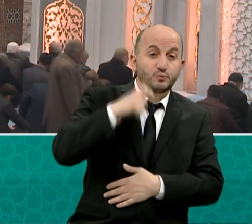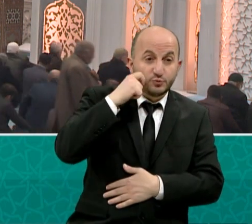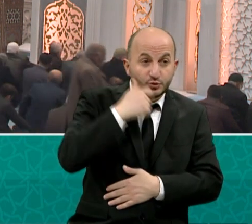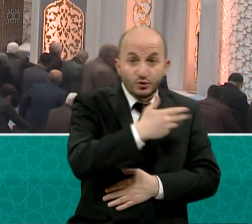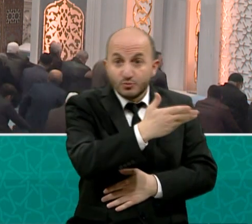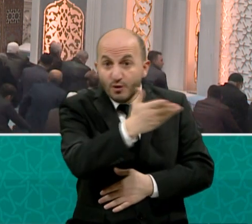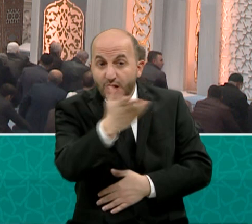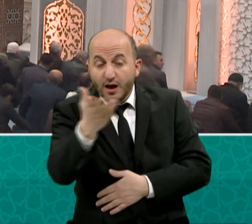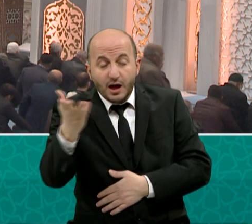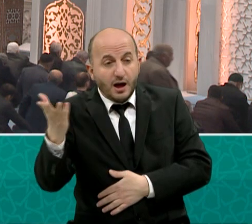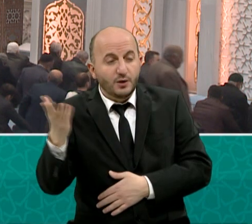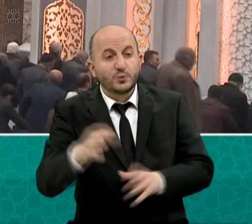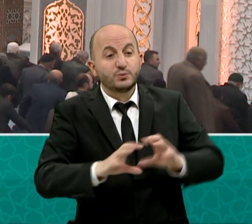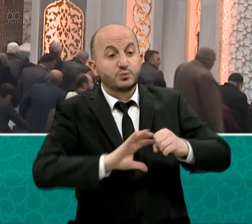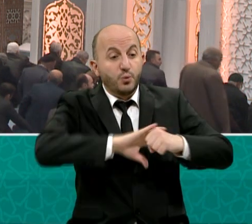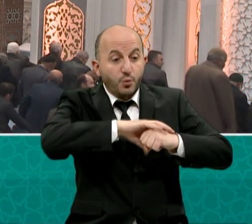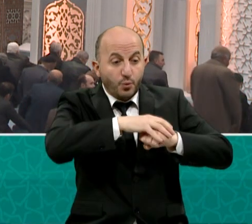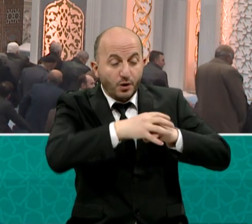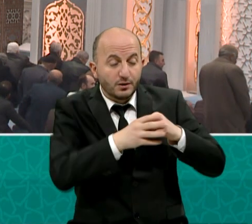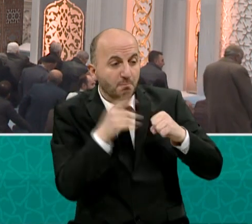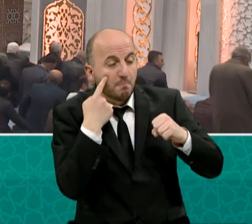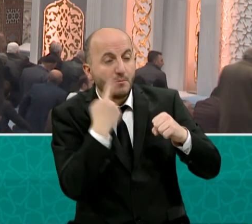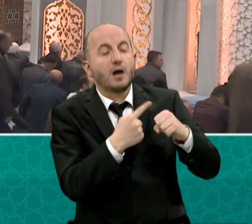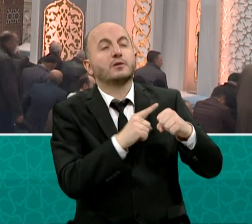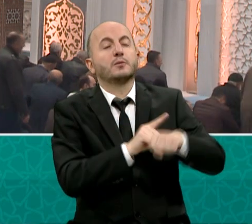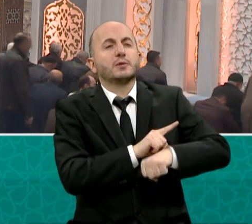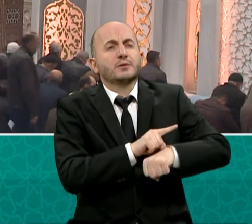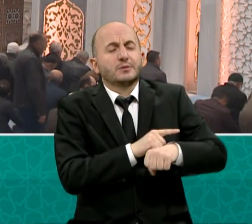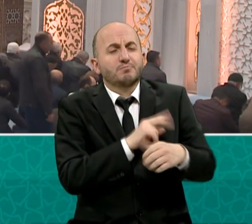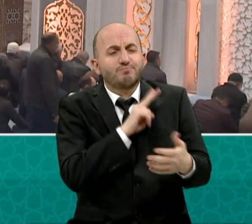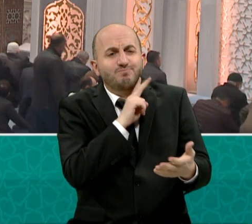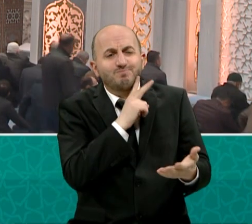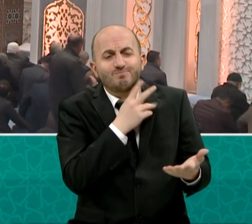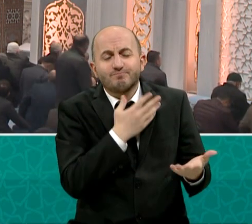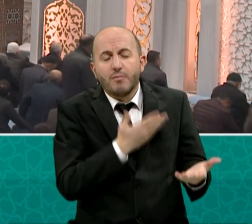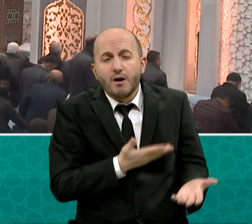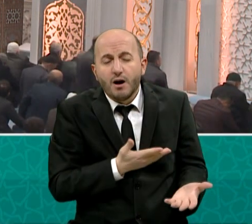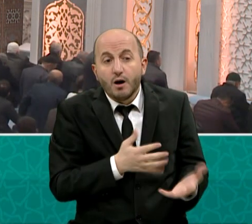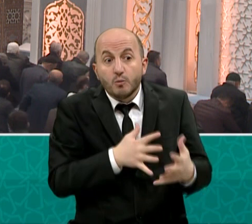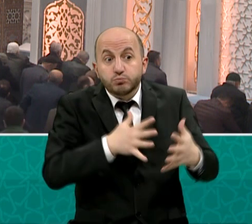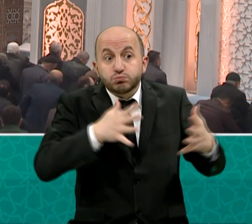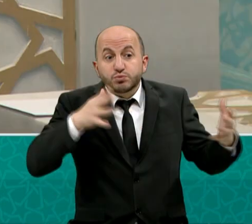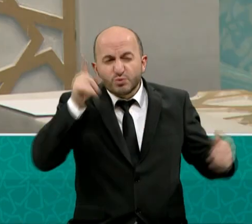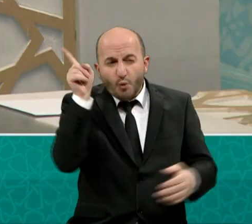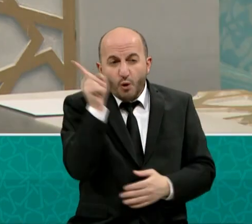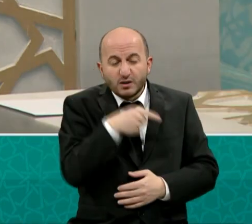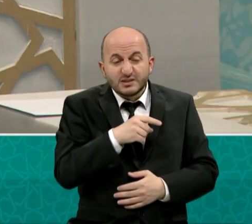Müslümanların genel, dünya genelinde baktığımız zaman maalesef çok büyük oranda dini